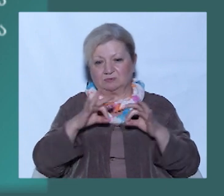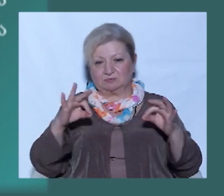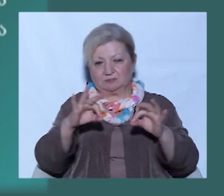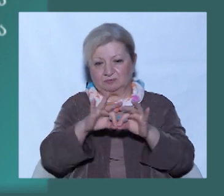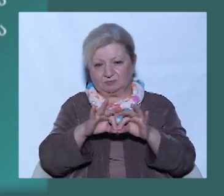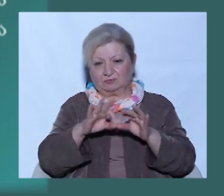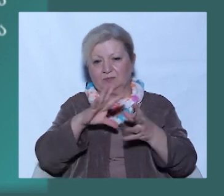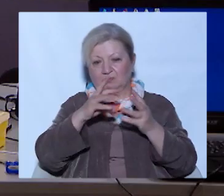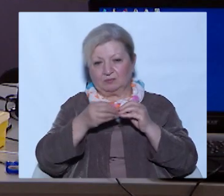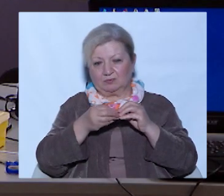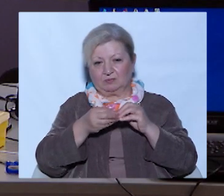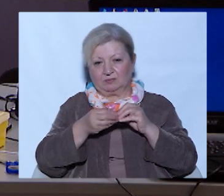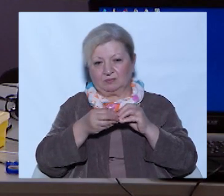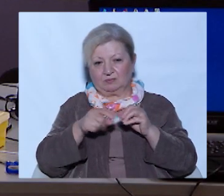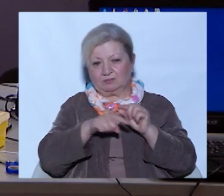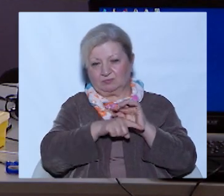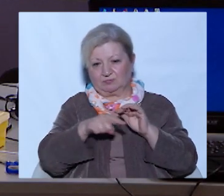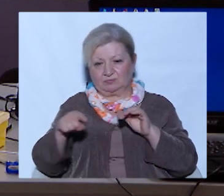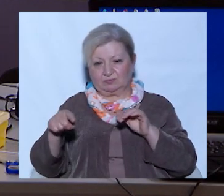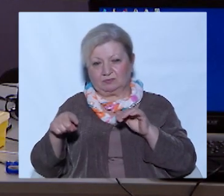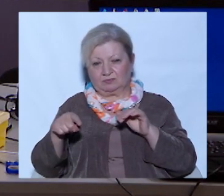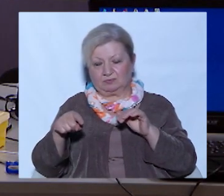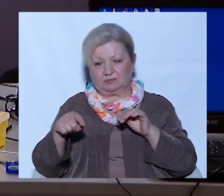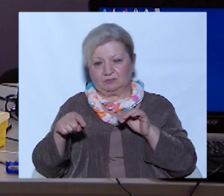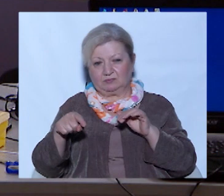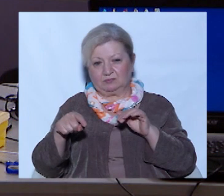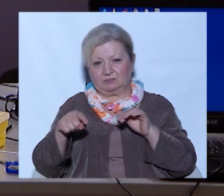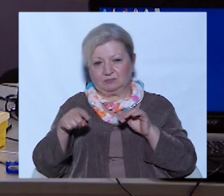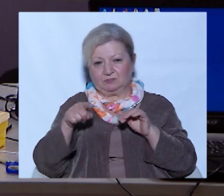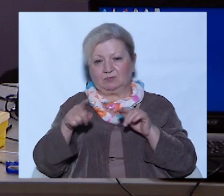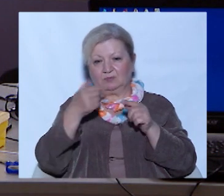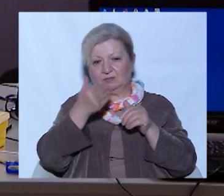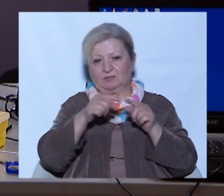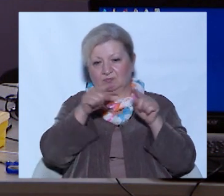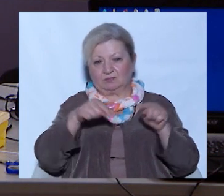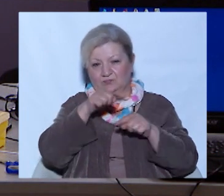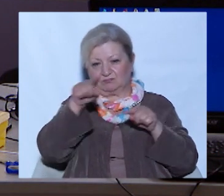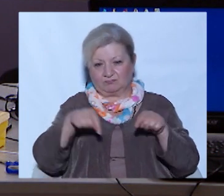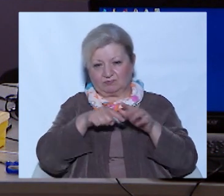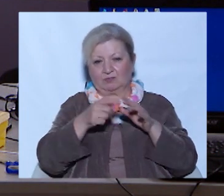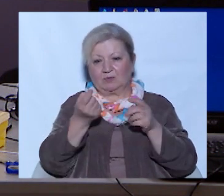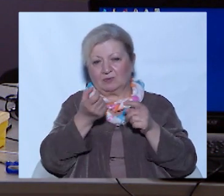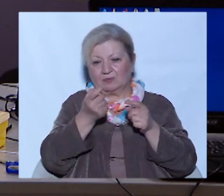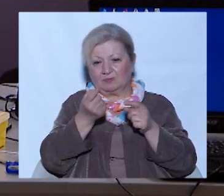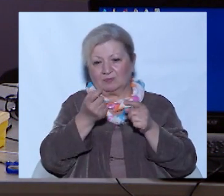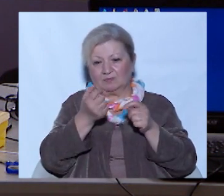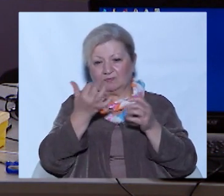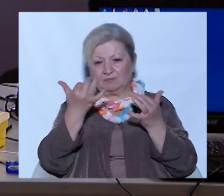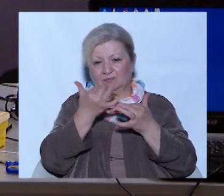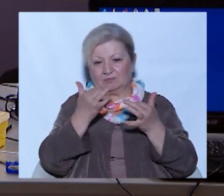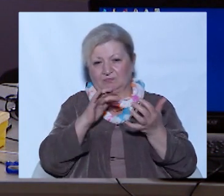მომენტში მისი სიბრტყე მთლიანად გადის, აი ახლა ყველა ძარწილი გადის ამ ჩარჩოს სიბრტყეში.